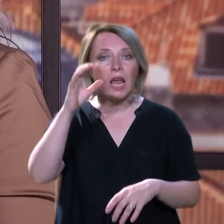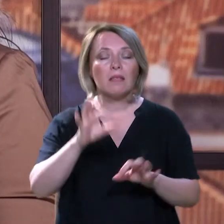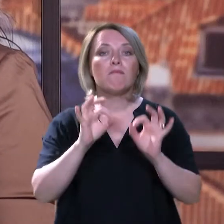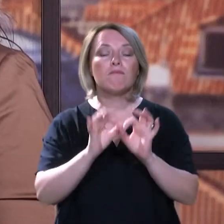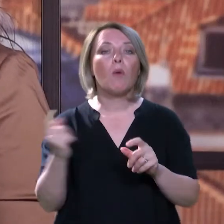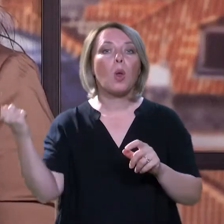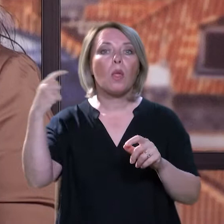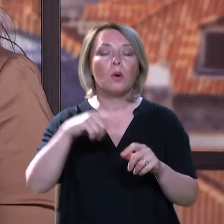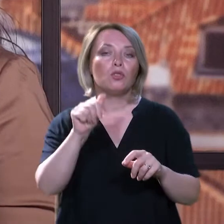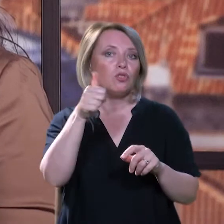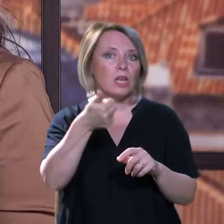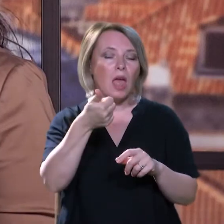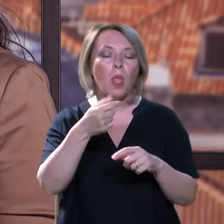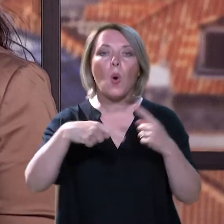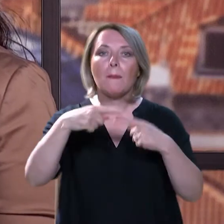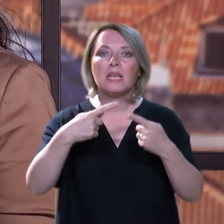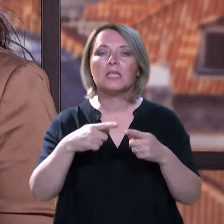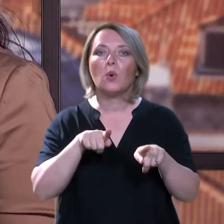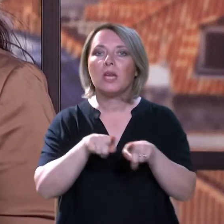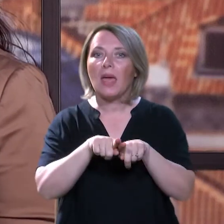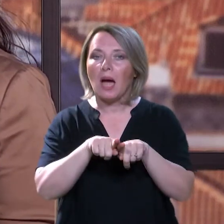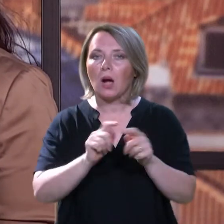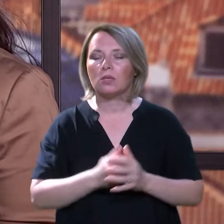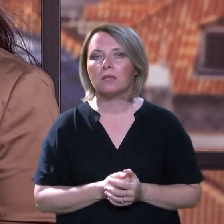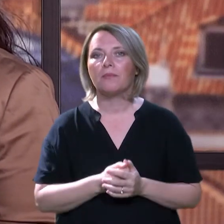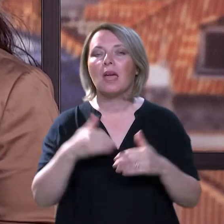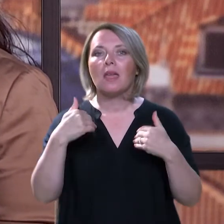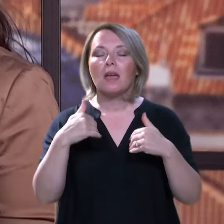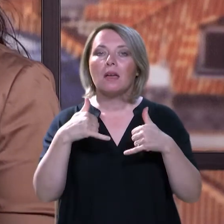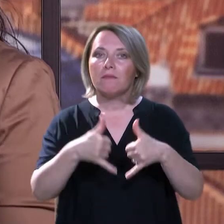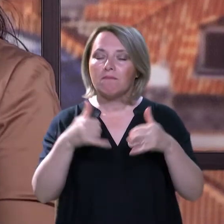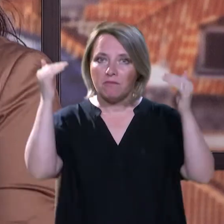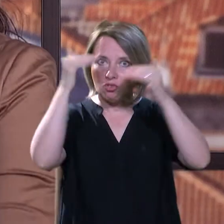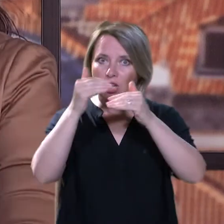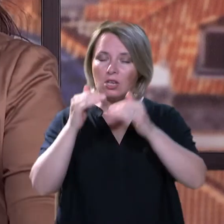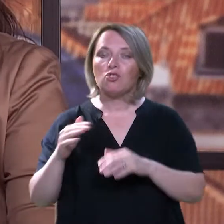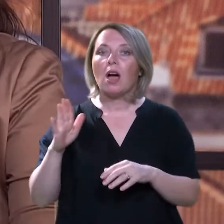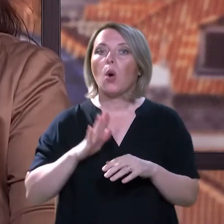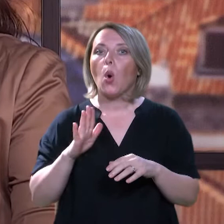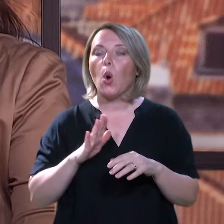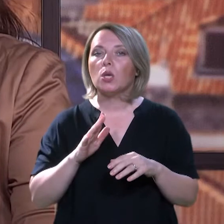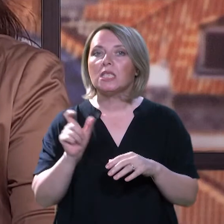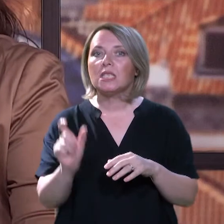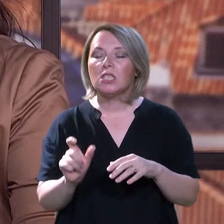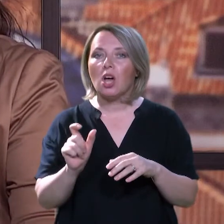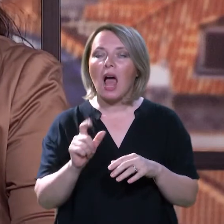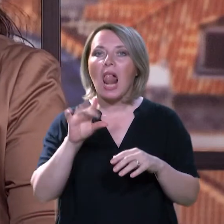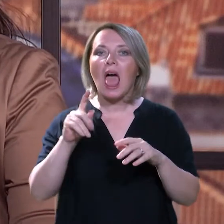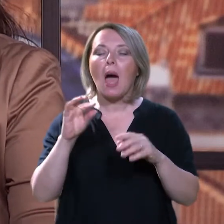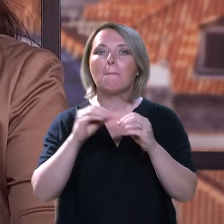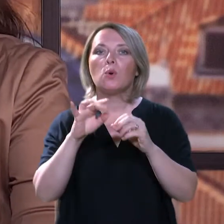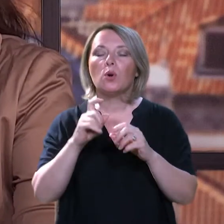Poštovani gledatelji, dobrodošli u još jednu emisiju Jednakost. Naša večerašnja gošća je Lea